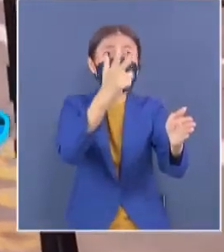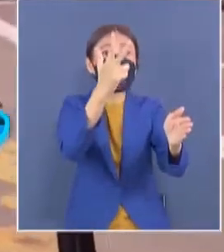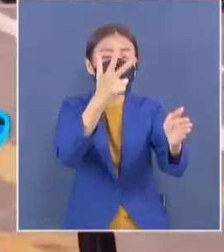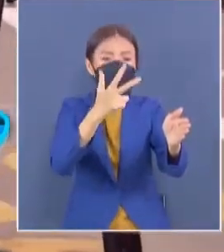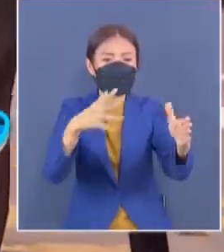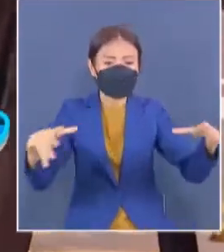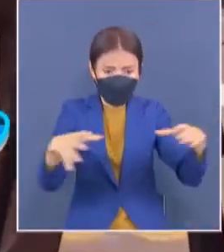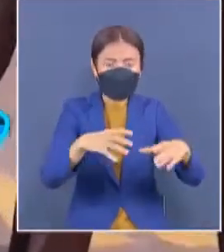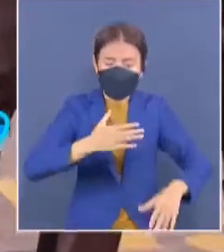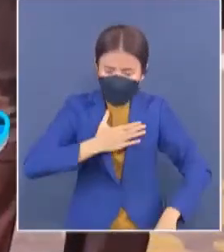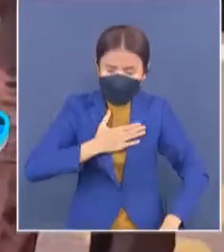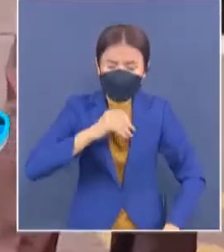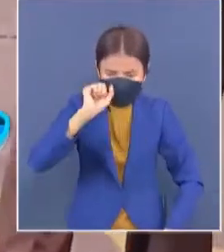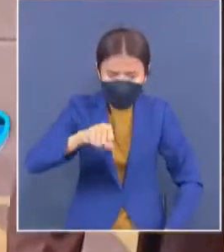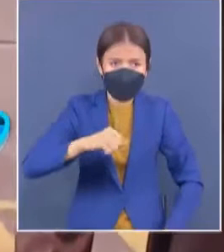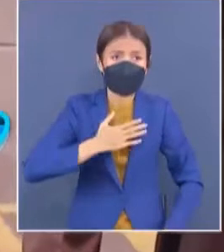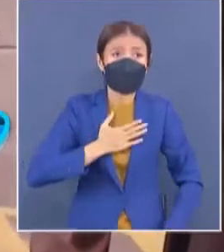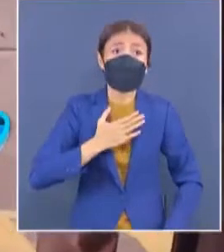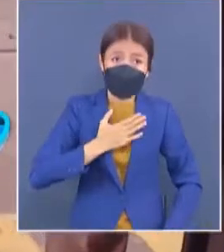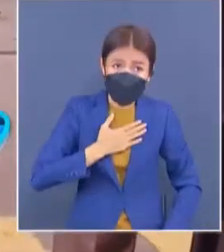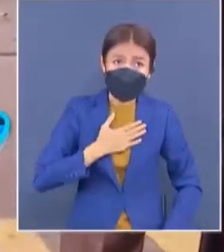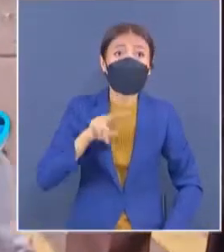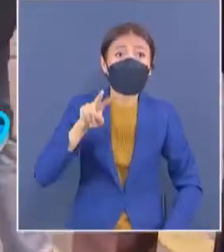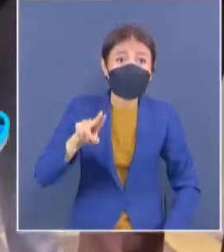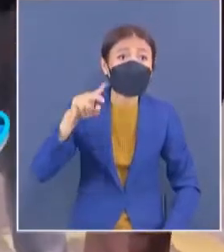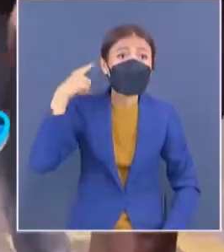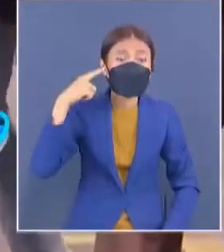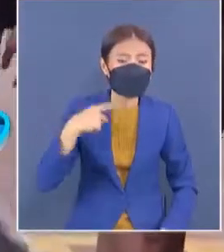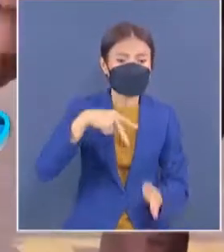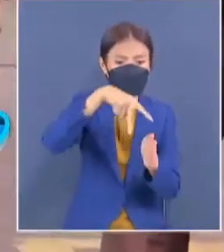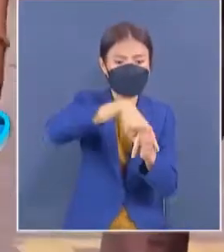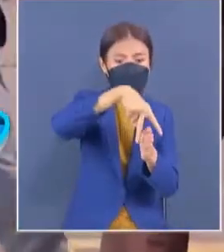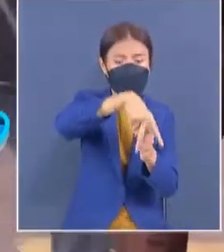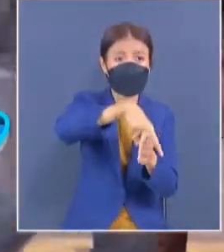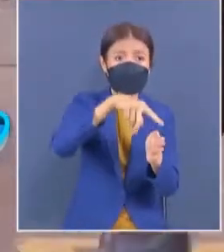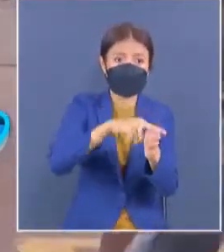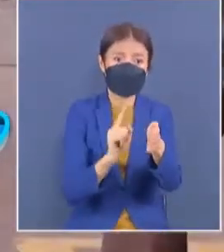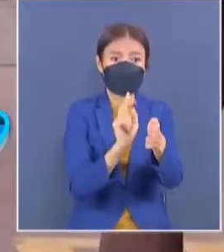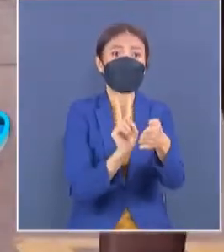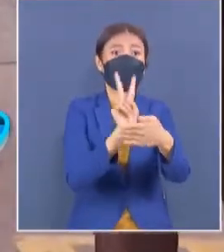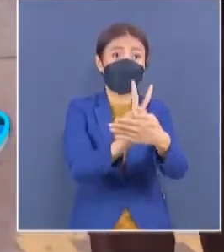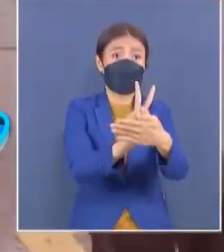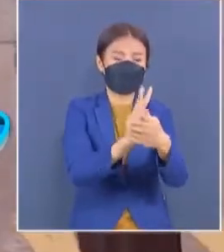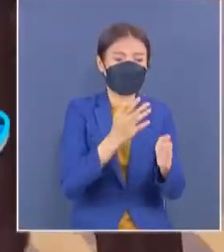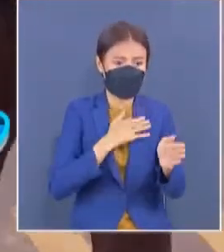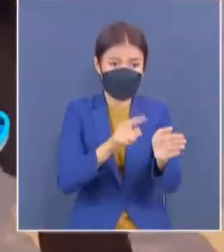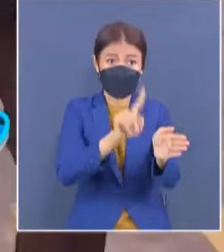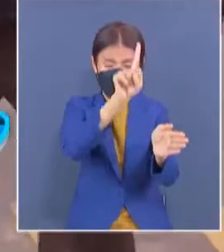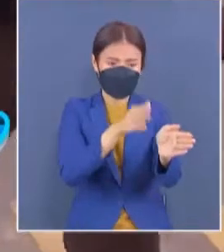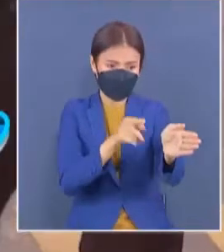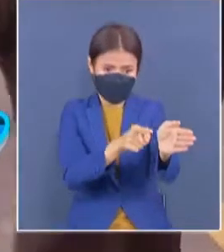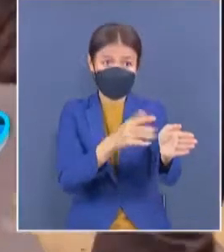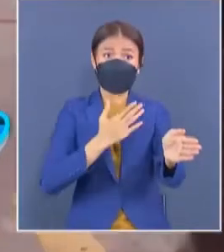เองจริงๆครับโดยตัวเองและแฟนสาวเนี่ยขี่มานำหน้าเพื่อนมา ครับ เป็นคันแรกครับอยู่หน้าสุดส่วนตามม